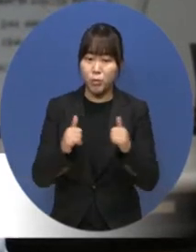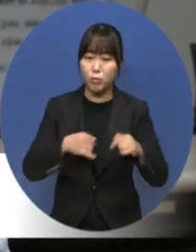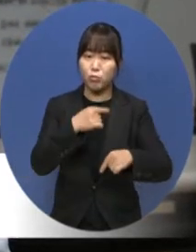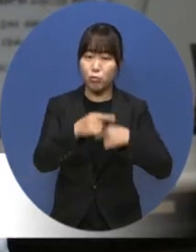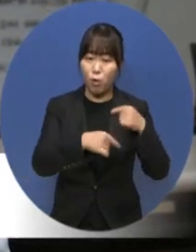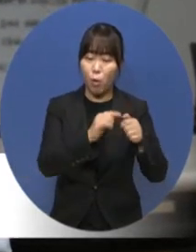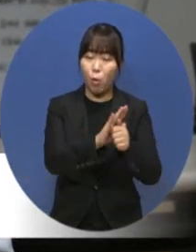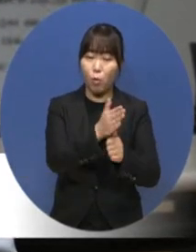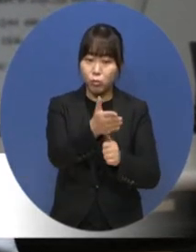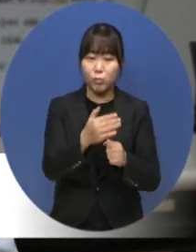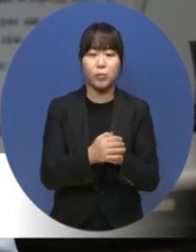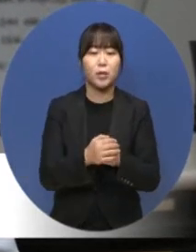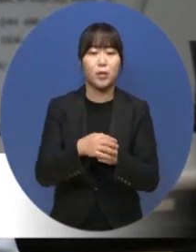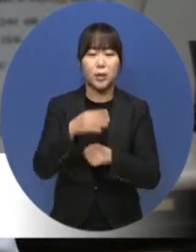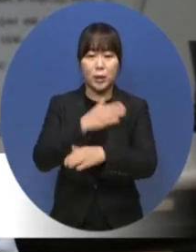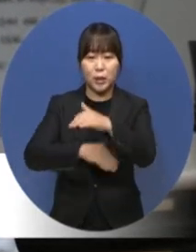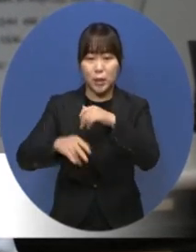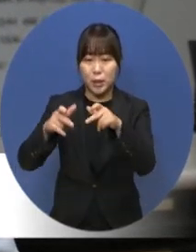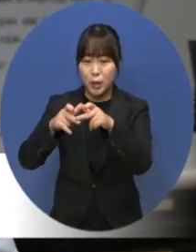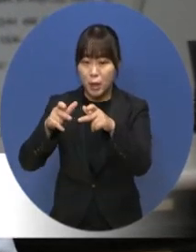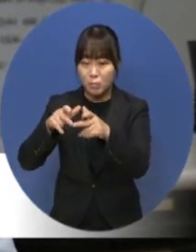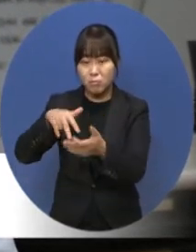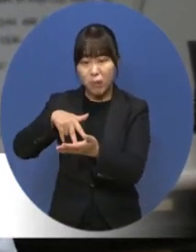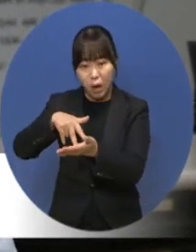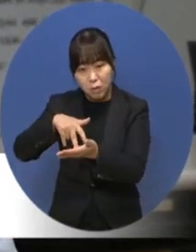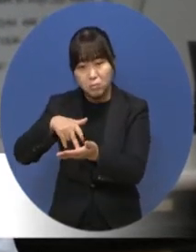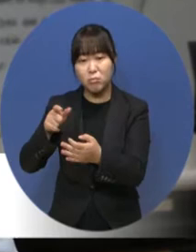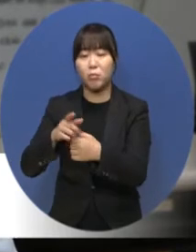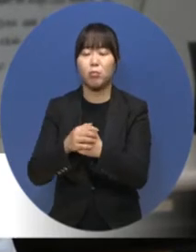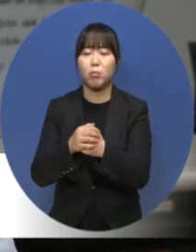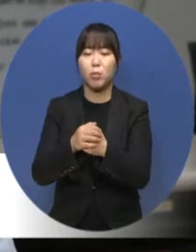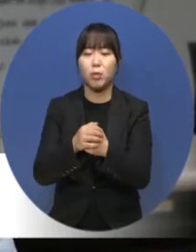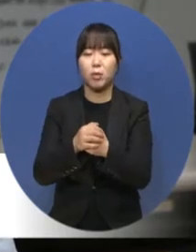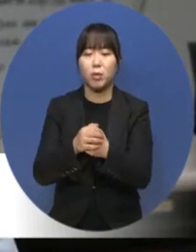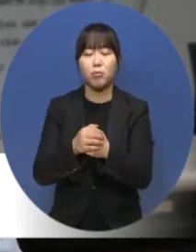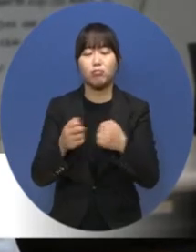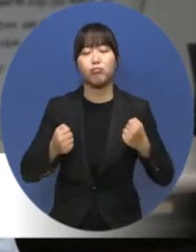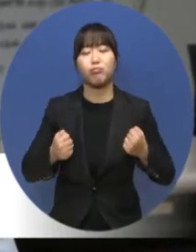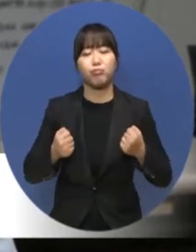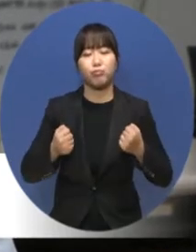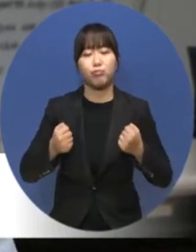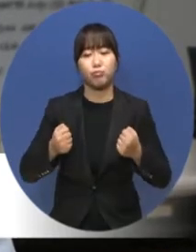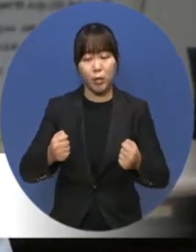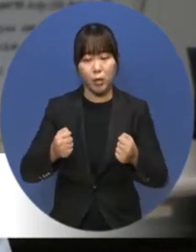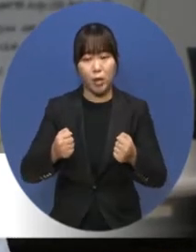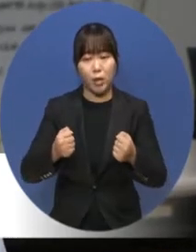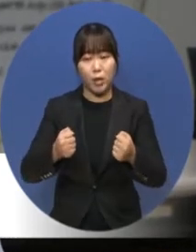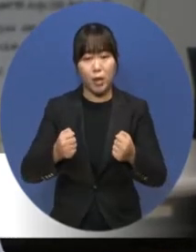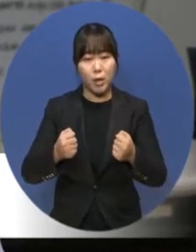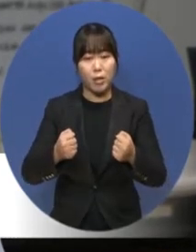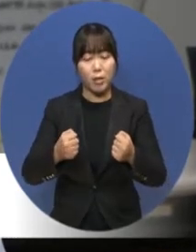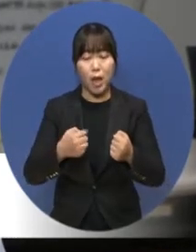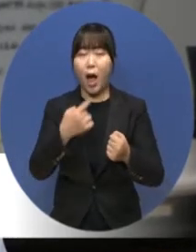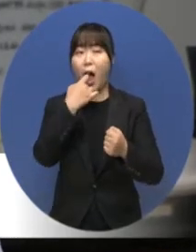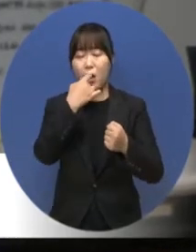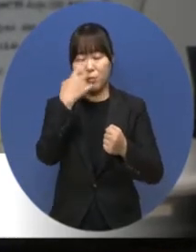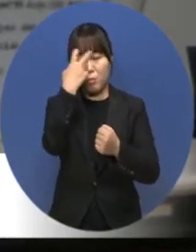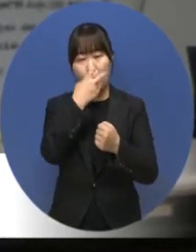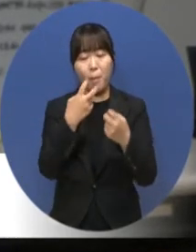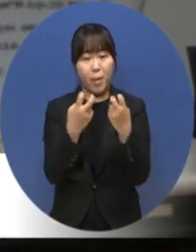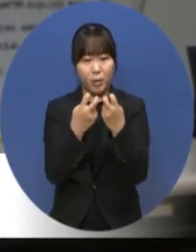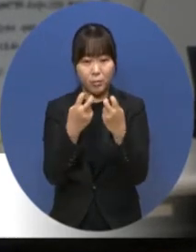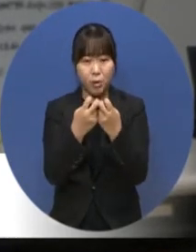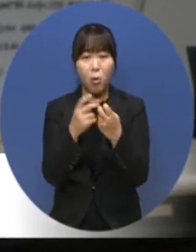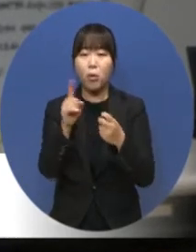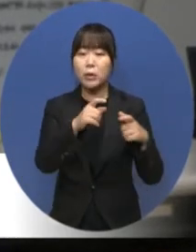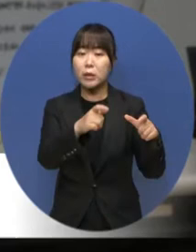수화로 알아듣고 또 지체장애인이라든지 핸디캡이 있는 거를 커버할 수 있는 뭐 드라이브 스루 방법이 있다거나